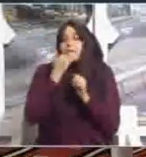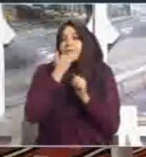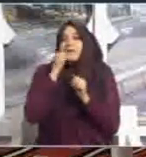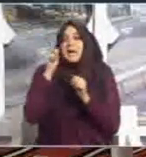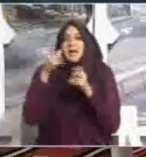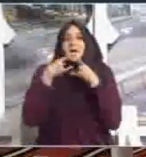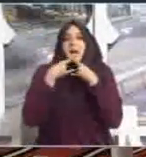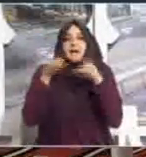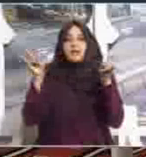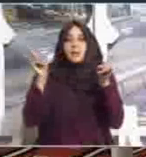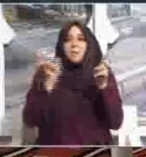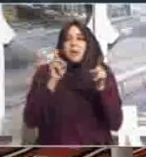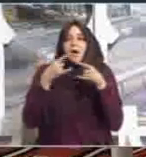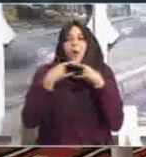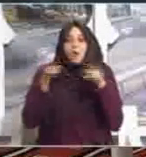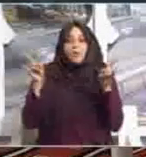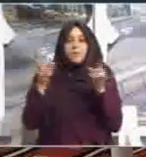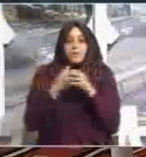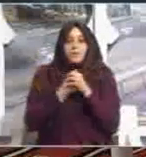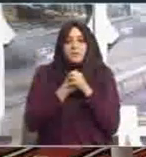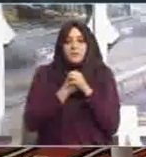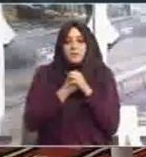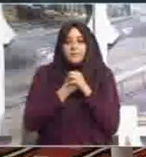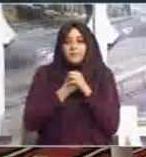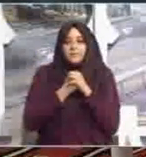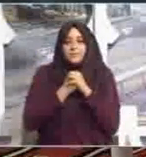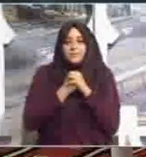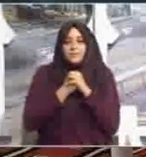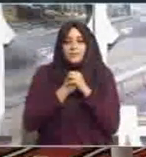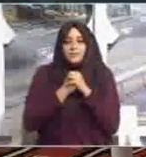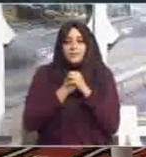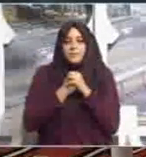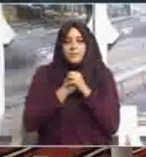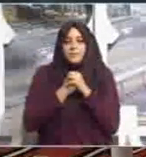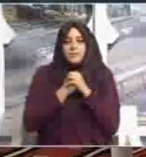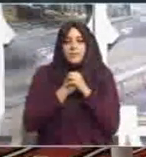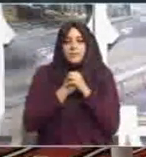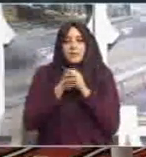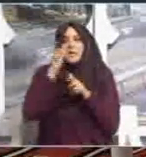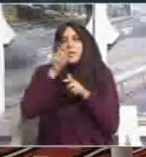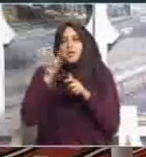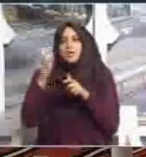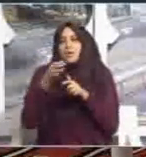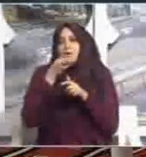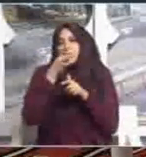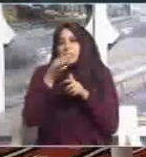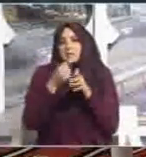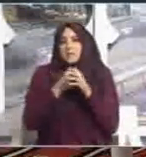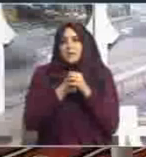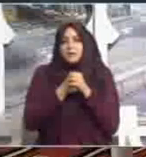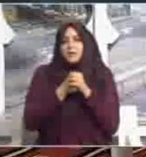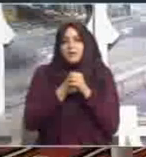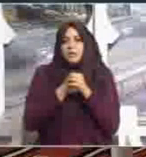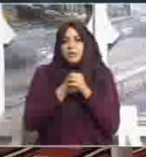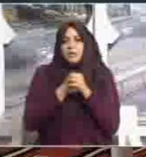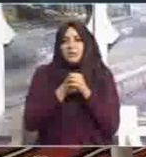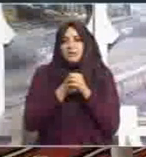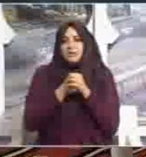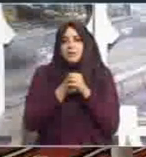يا اله الا الله لا وتقول إله. والناس لو. قاعدين يهدروا ويقولوا دزوا اخوه وهذه